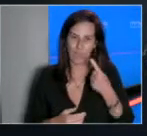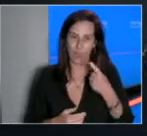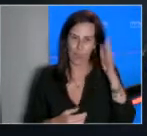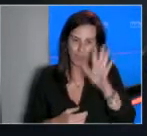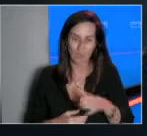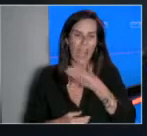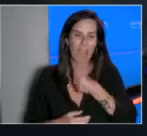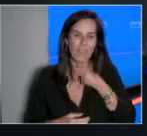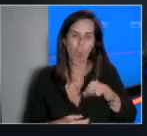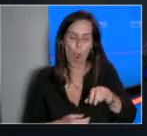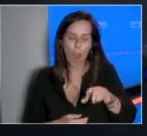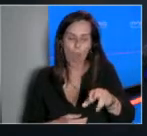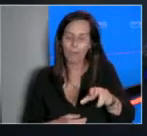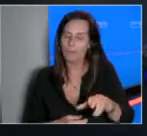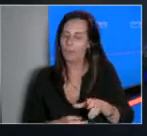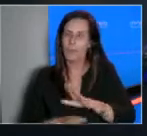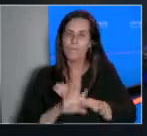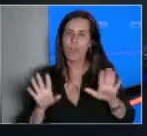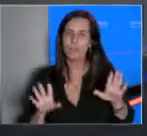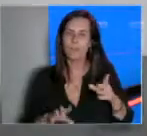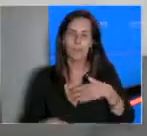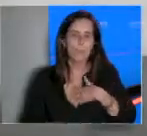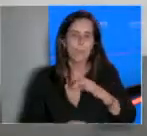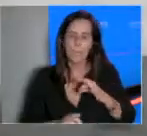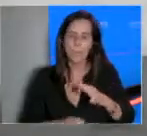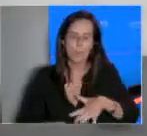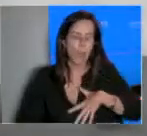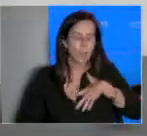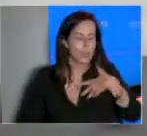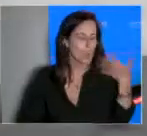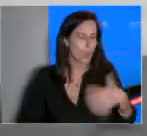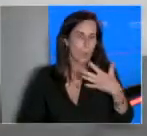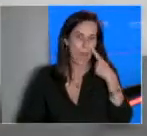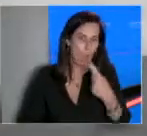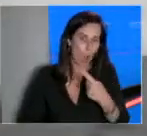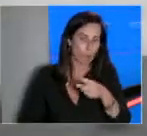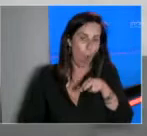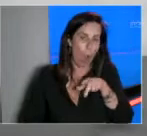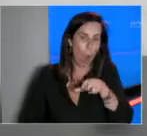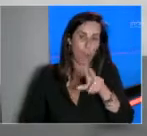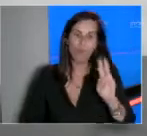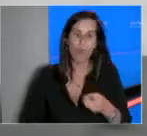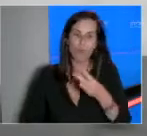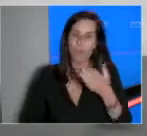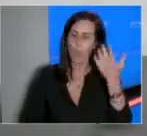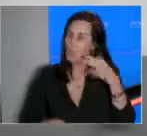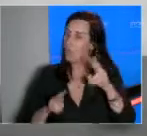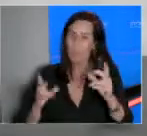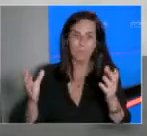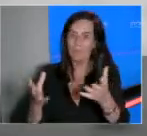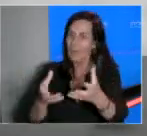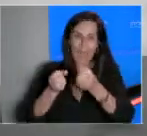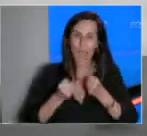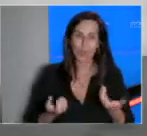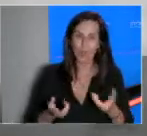פעמים של אברה הולך, כל פעם נשרף לי הלב, לא יעזור לך כלום. נשרף לי הלב מחדש, היו יכולים לעצור את